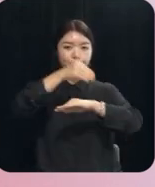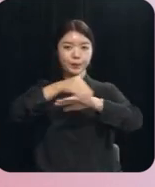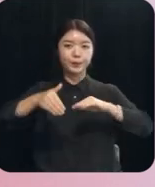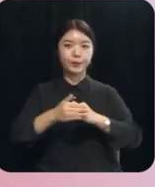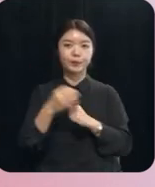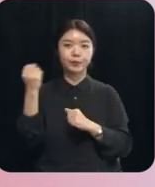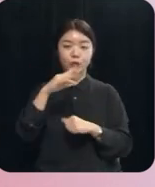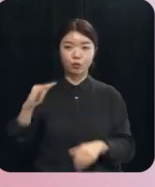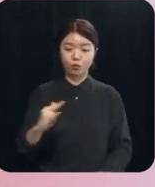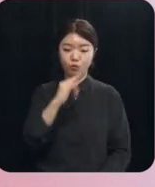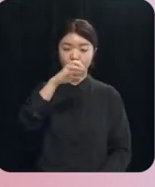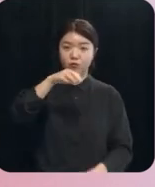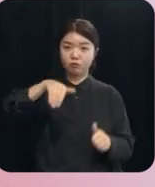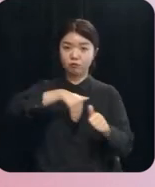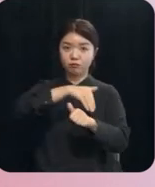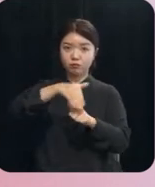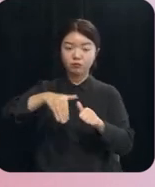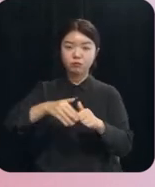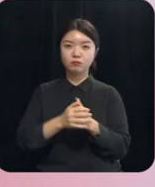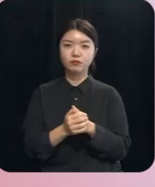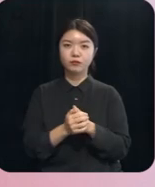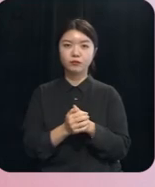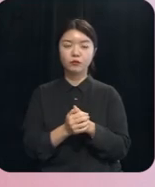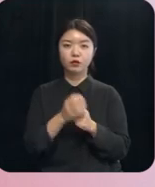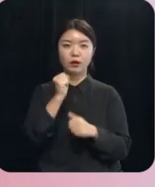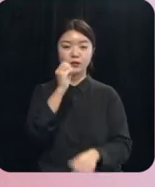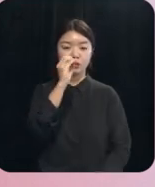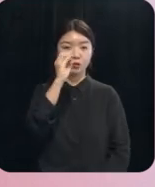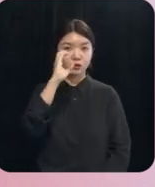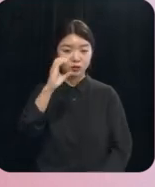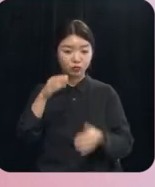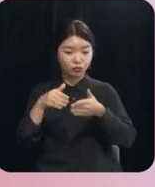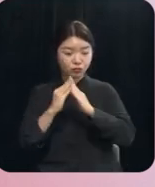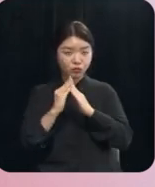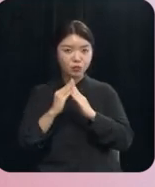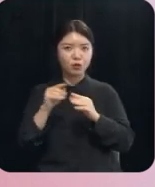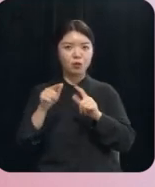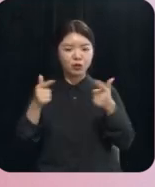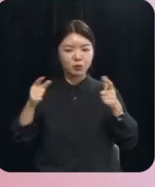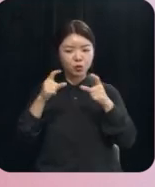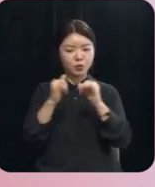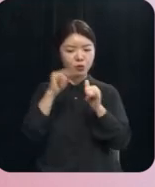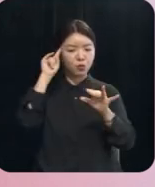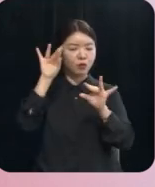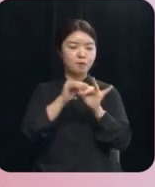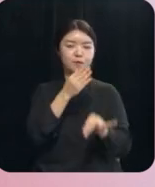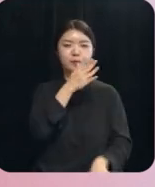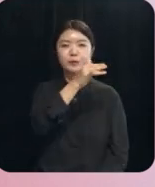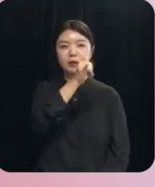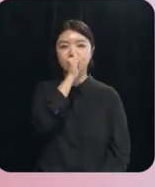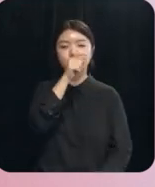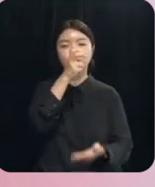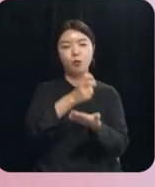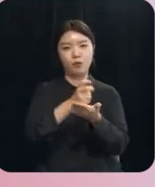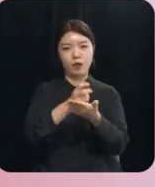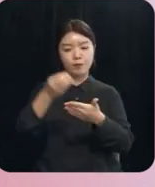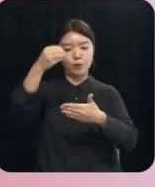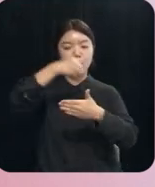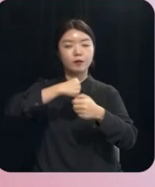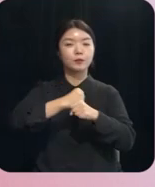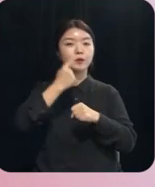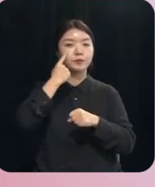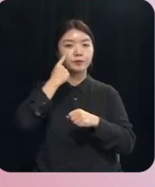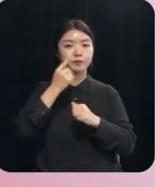그리고 공항 주변에 SOC 구축이라든가 이런 부분들이 도민들이 모두 공감할 수 있도록 이 법에